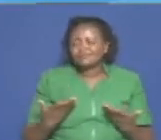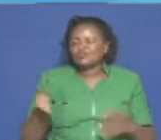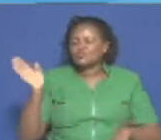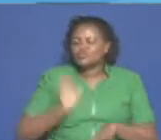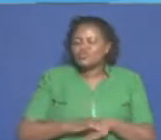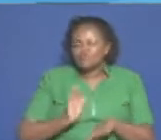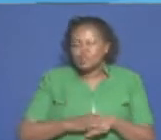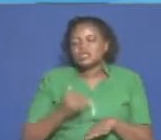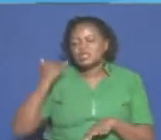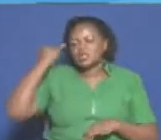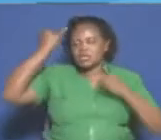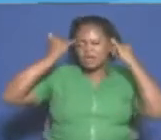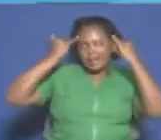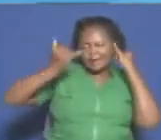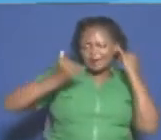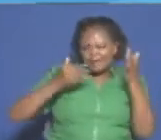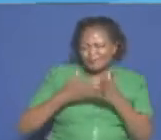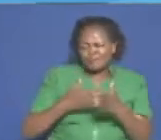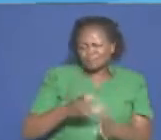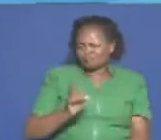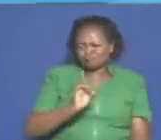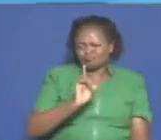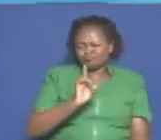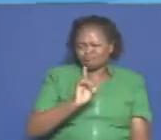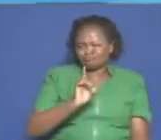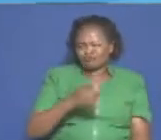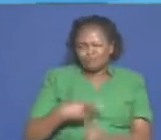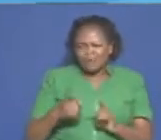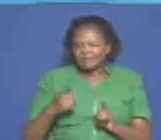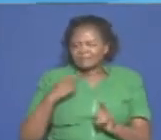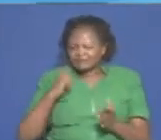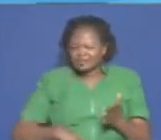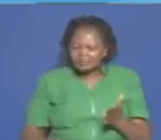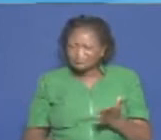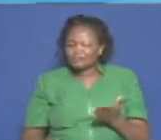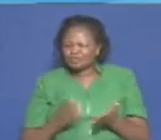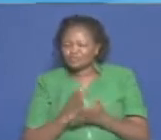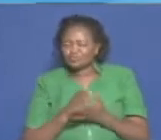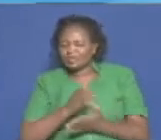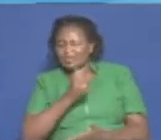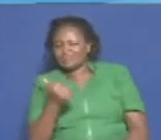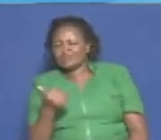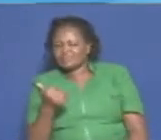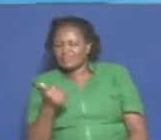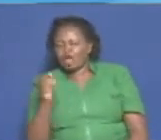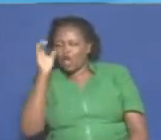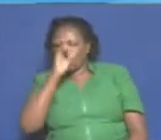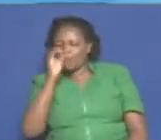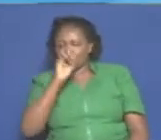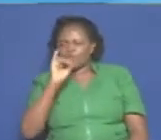ama tuseme ideologies, wasizuiliwe. Lakini kwa mtazamo mwingine pia, tume ya uchaguzi na mipaka